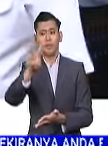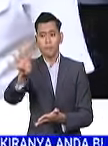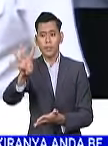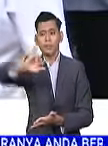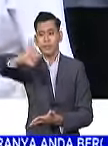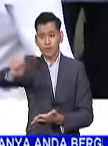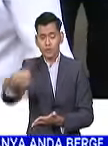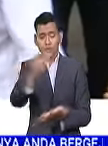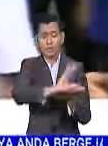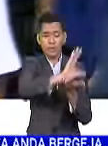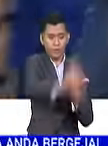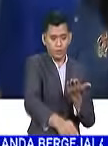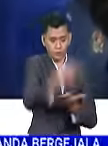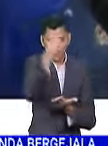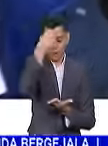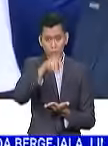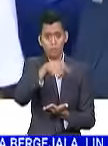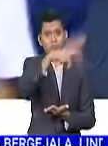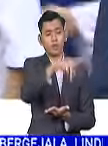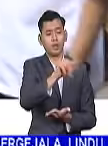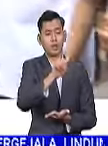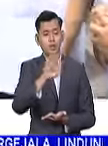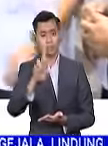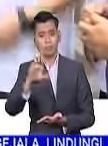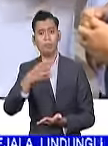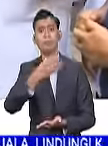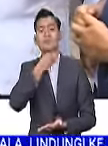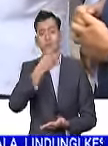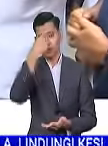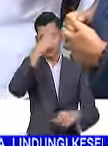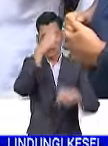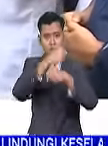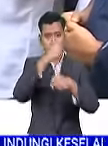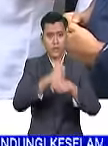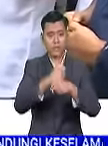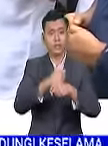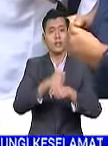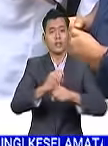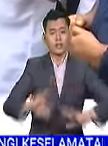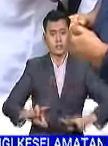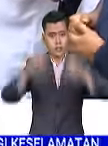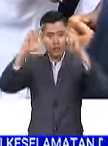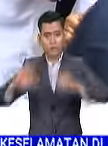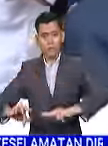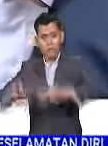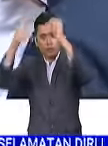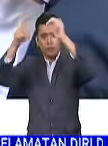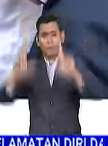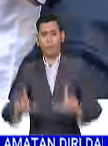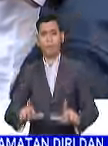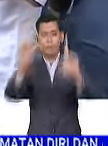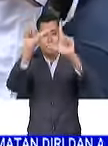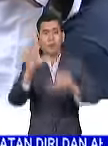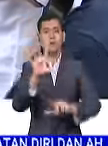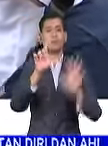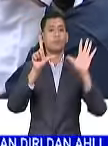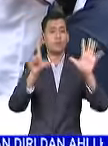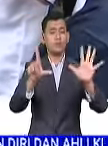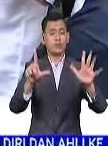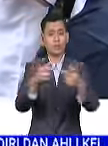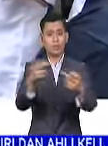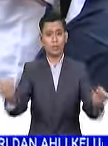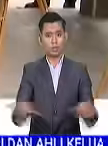RM8.4 juta disalurkan kepada PA Sri Perak bagi kerja-kerja penggantian 14 unit lift di 7 blok kawasan perumahan tersebut yang telah